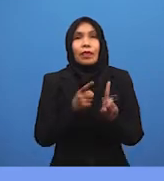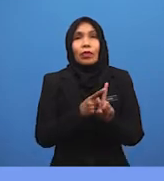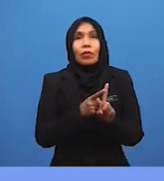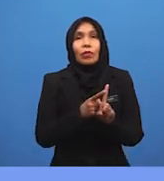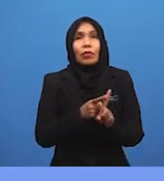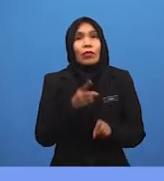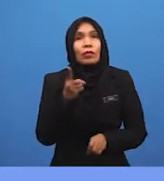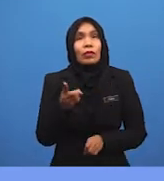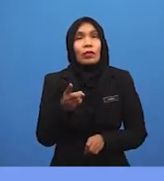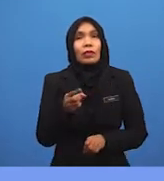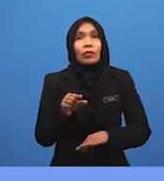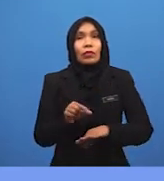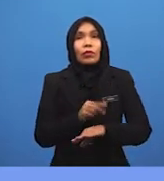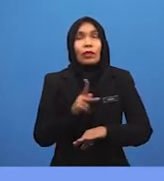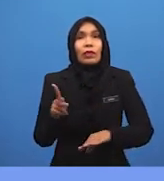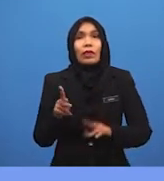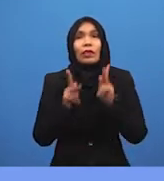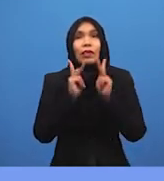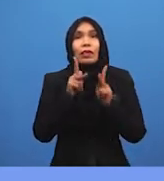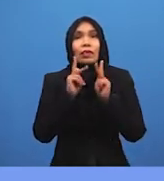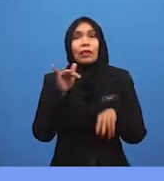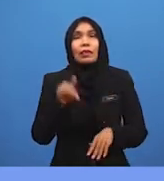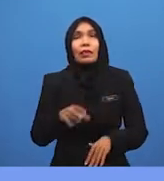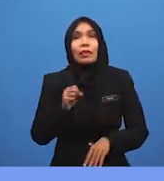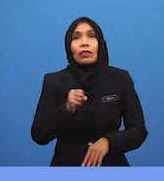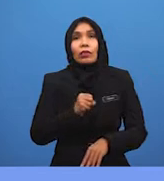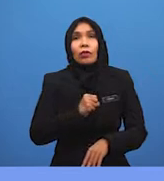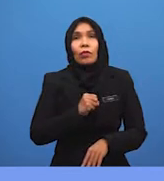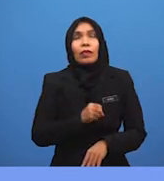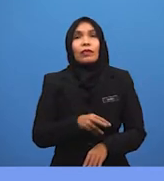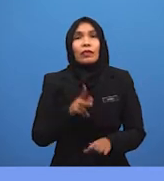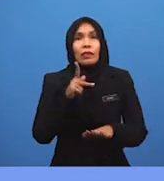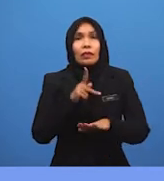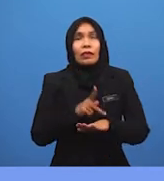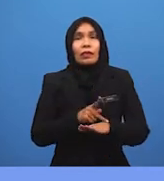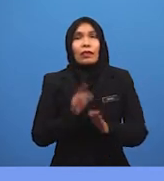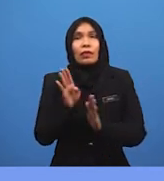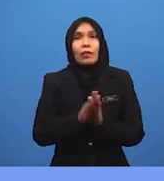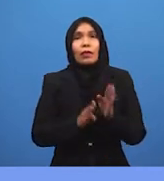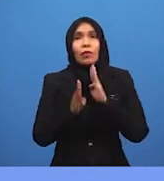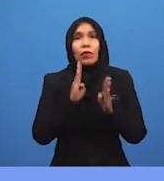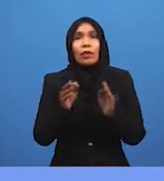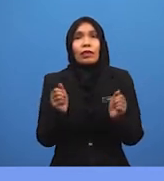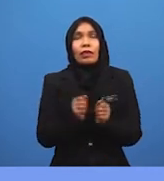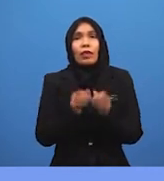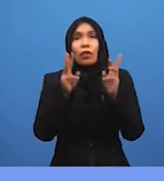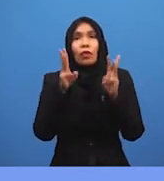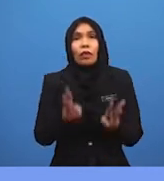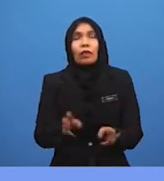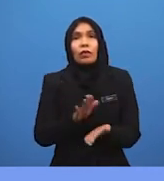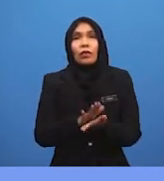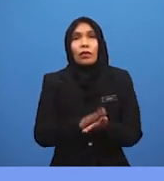1. Dia menggunakan kata-kata yang sopan ketika berbual dengan warga sekolah.